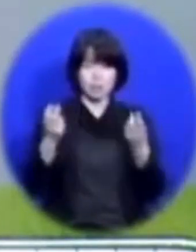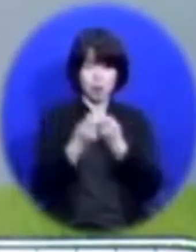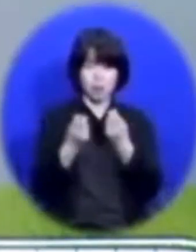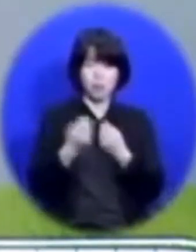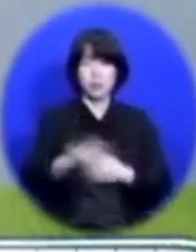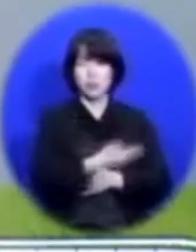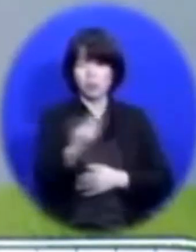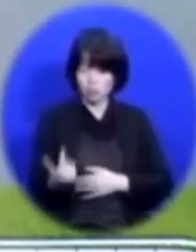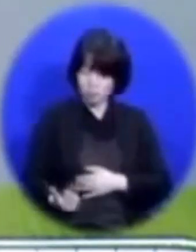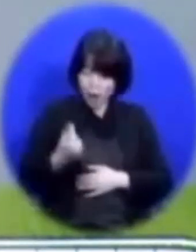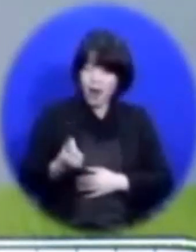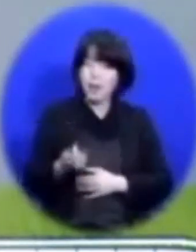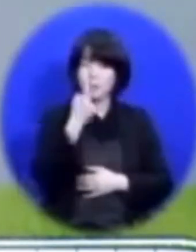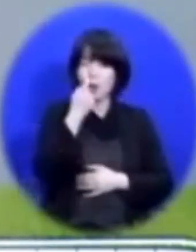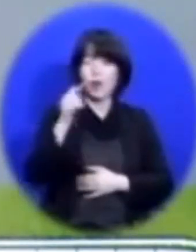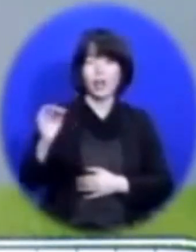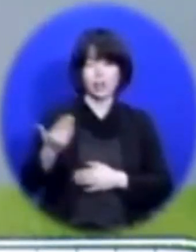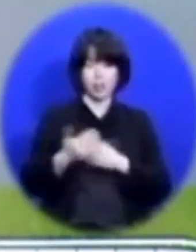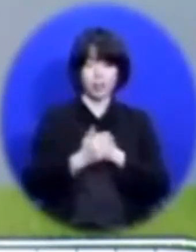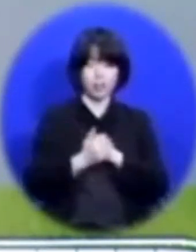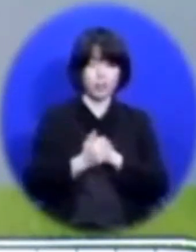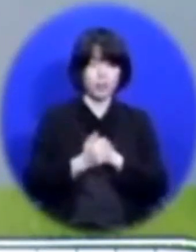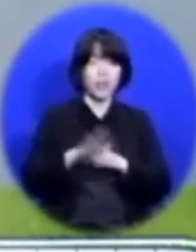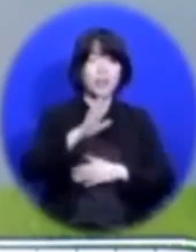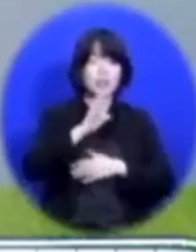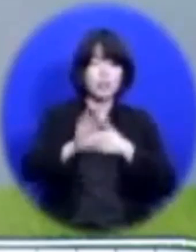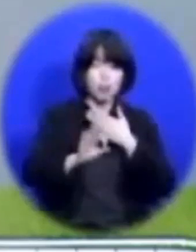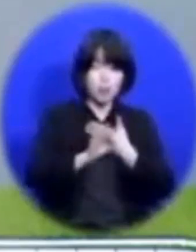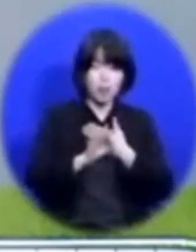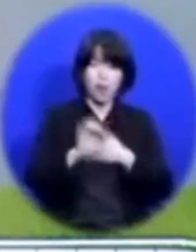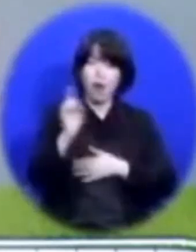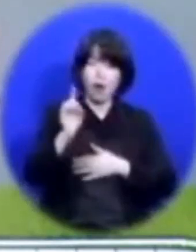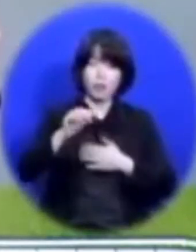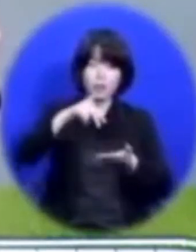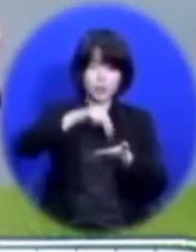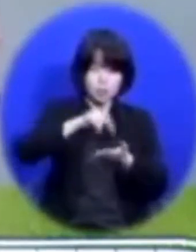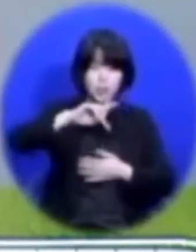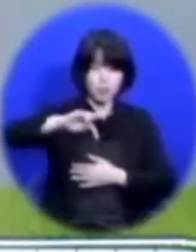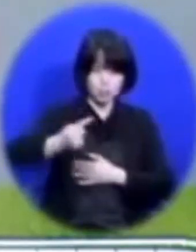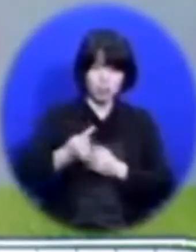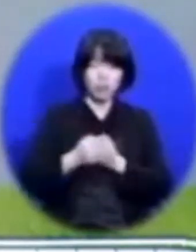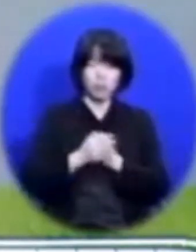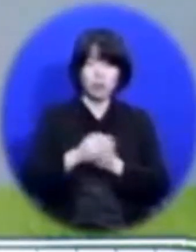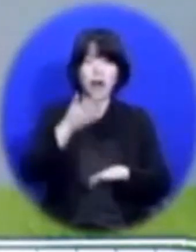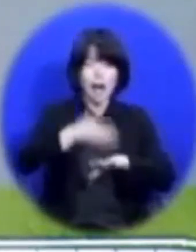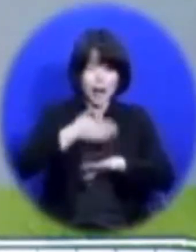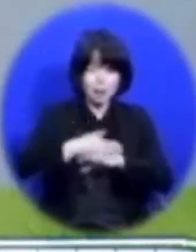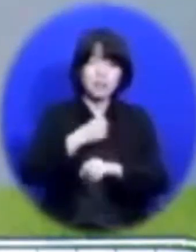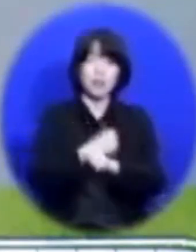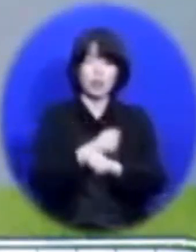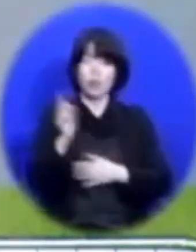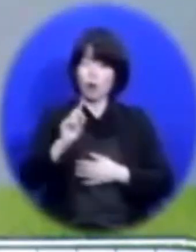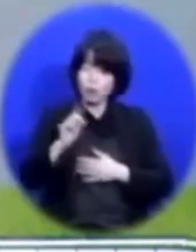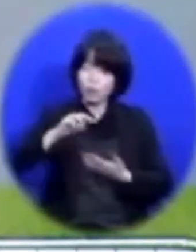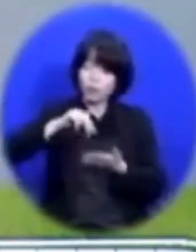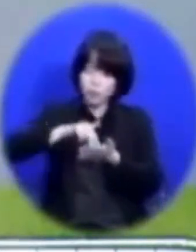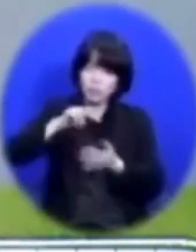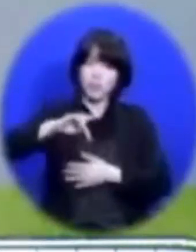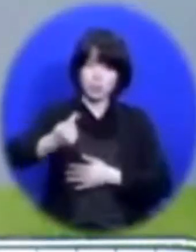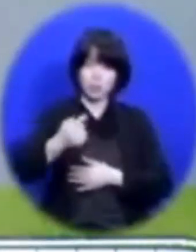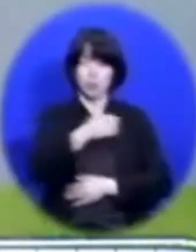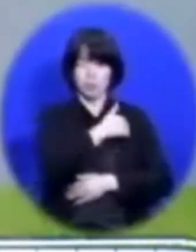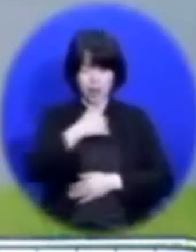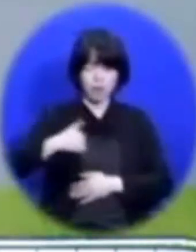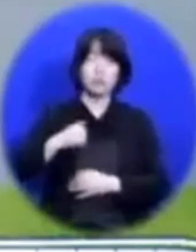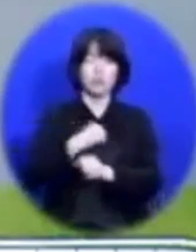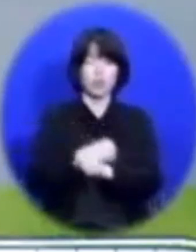법을 빨리배워야해요.그러면 어떤상황에서도감사하고,어떤 환경에서